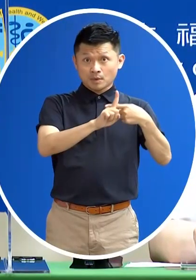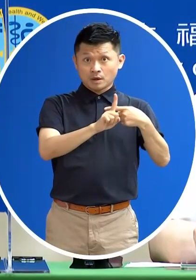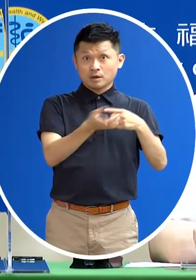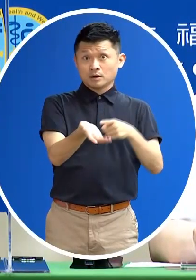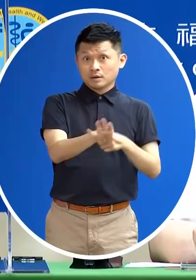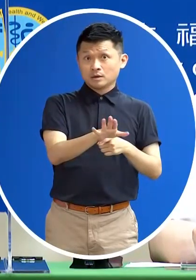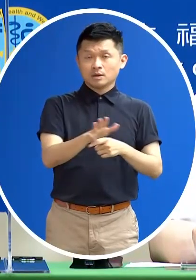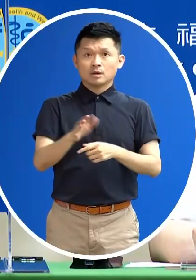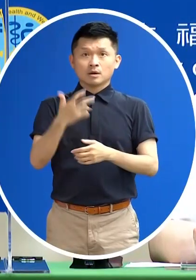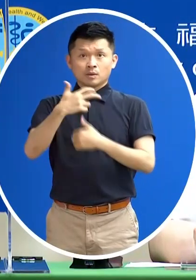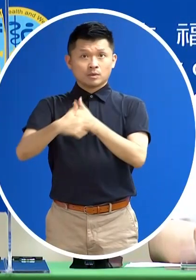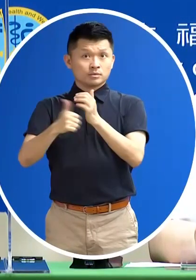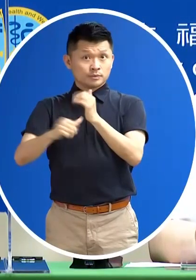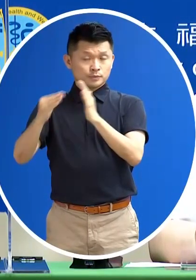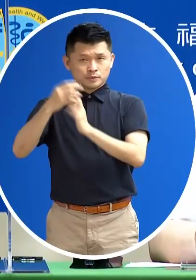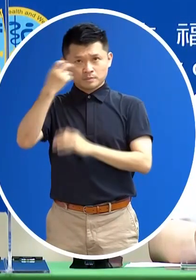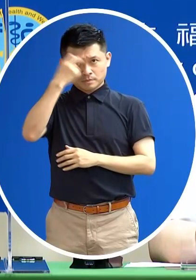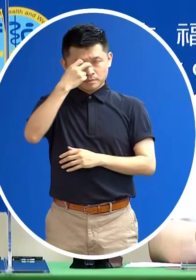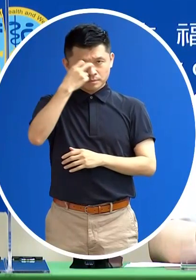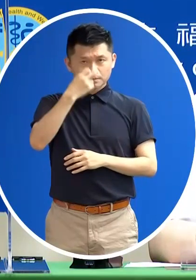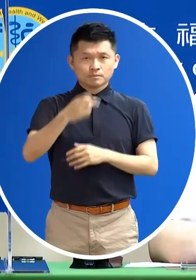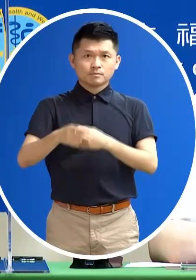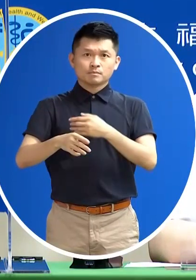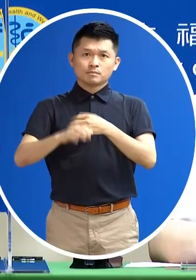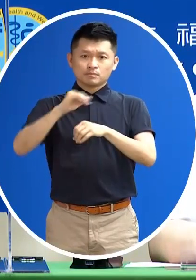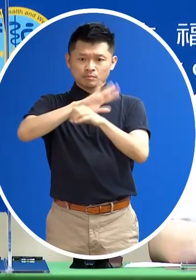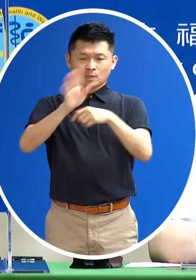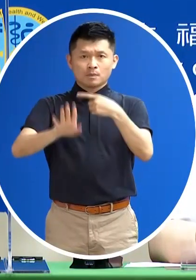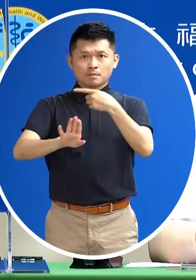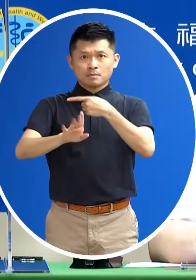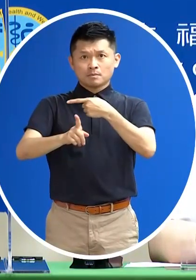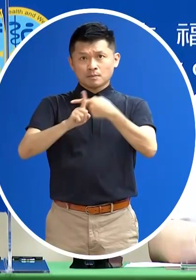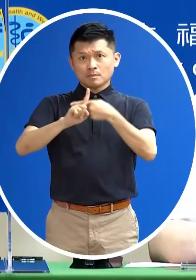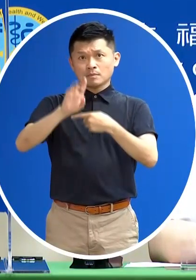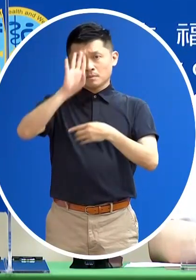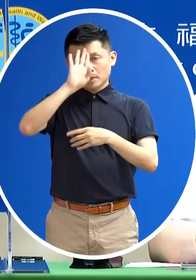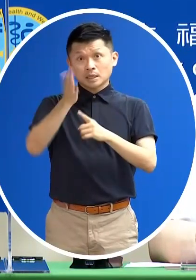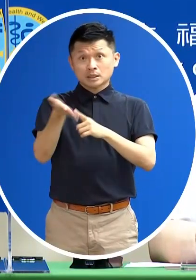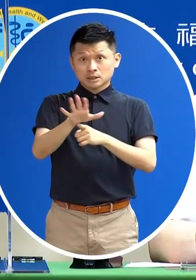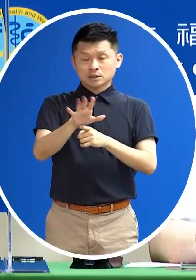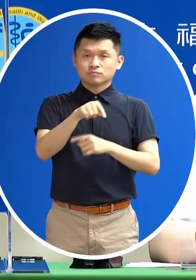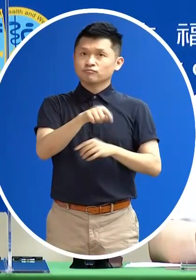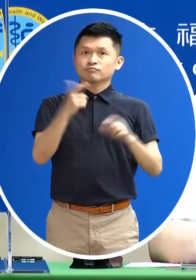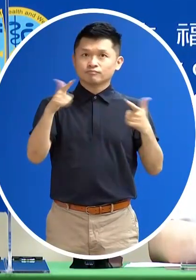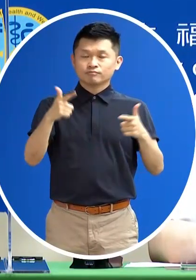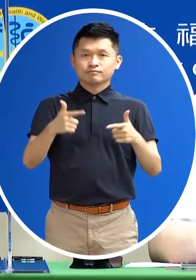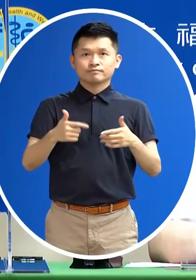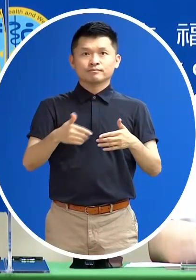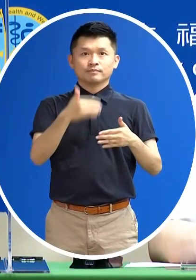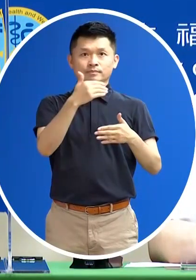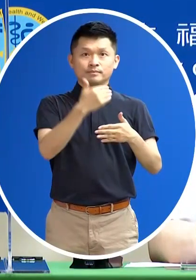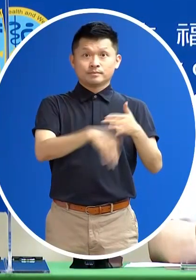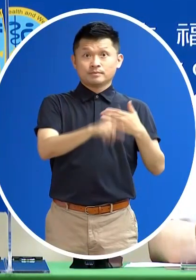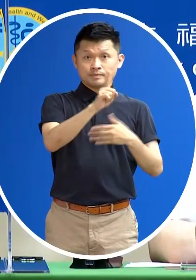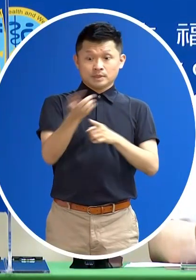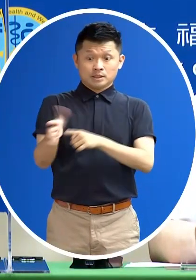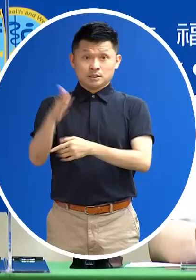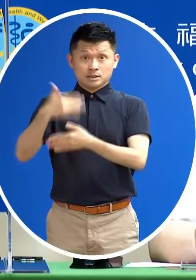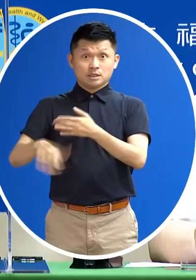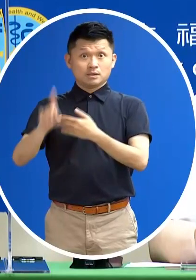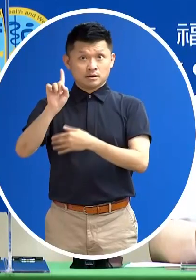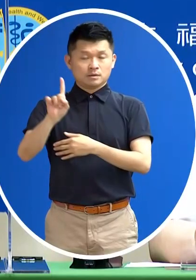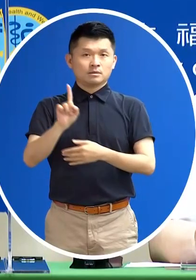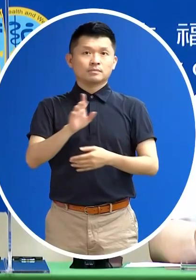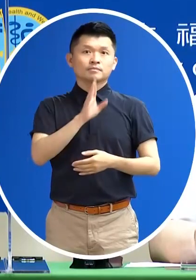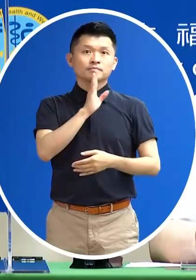生局后续的调查不符合确诊病例定义，予以排除。所以今天有重症检疫跟死亡检疫是指这